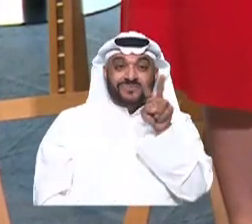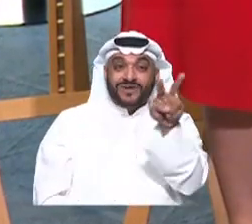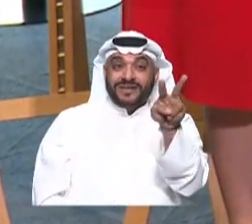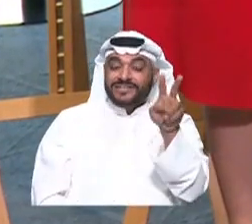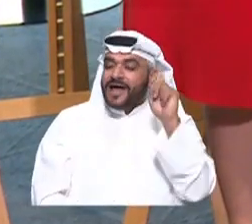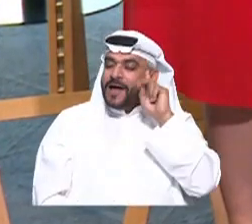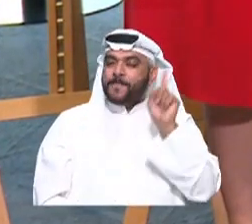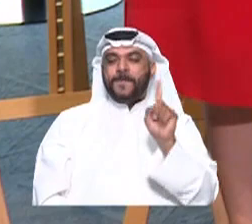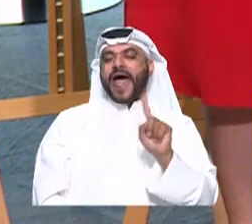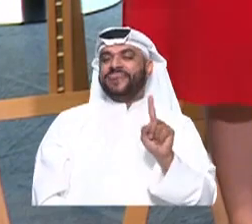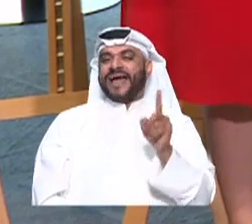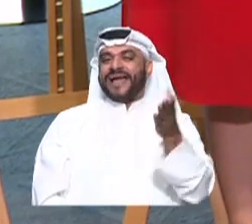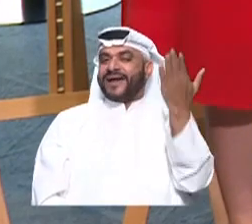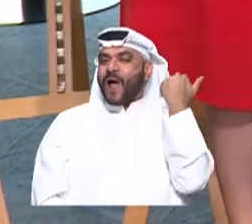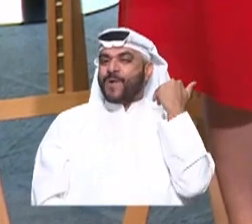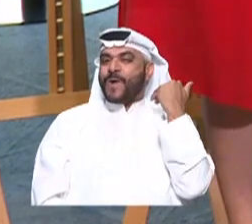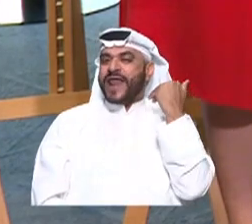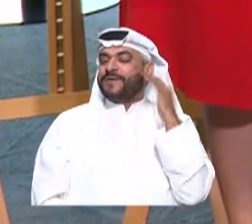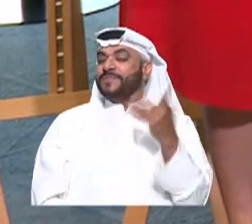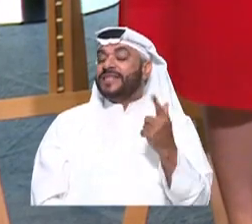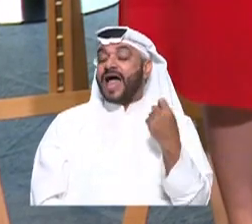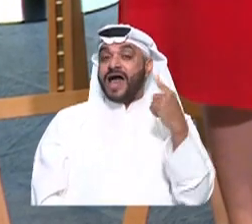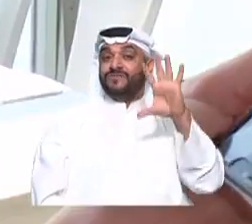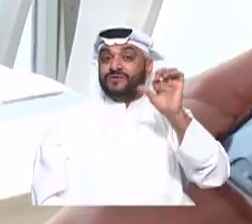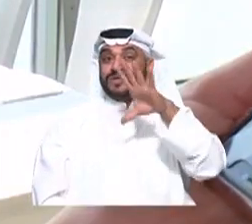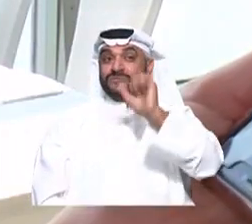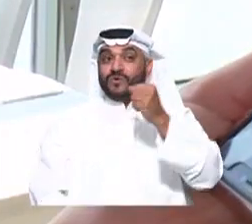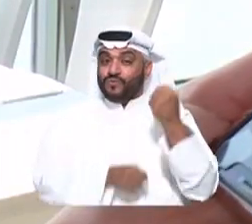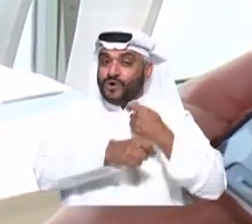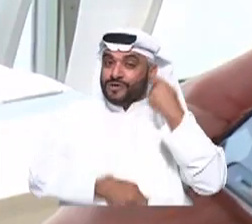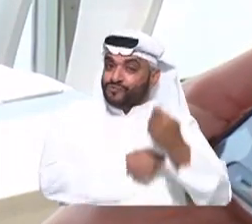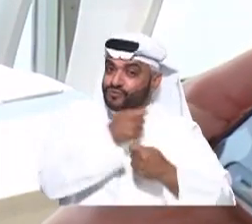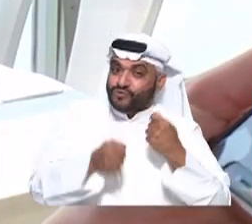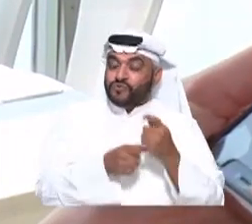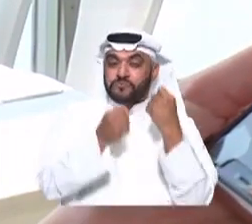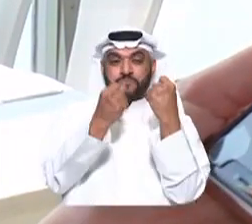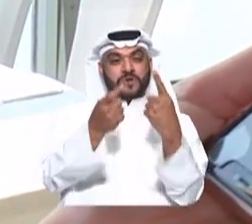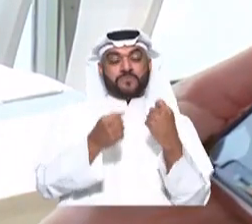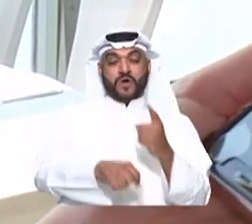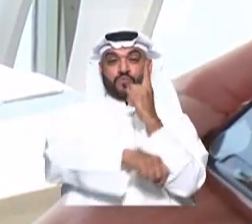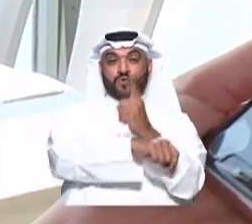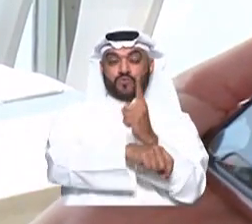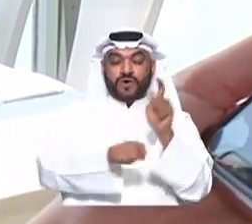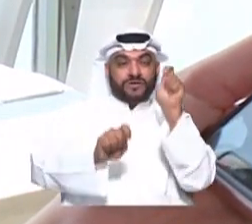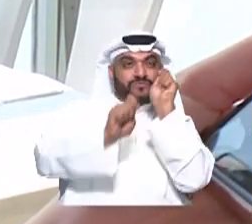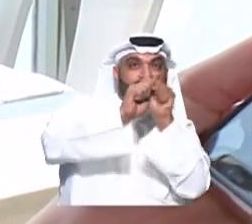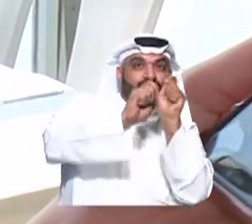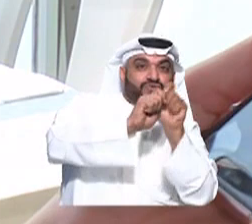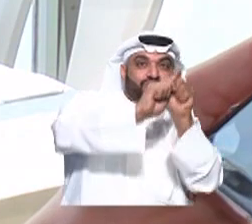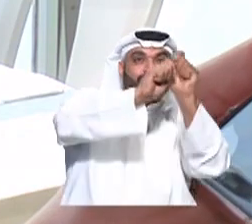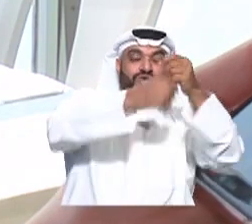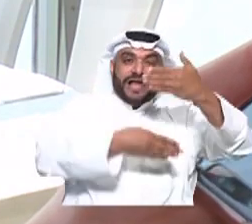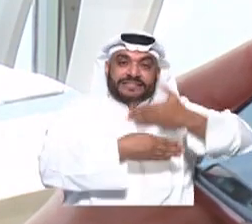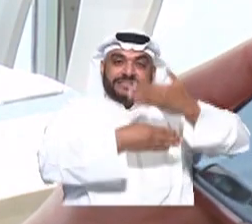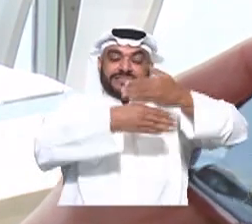من يعني مجهود أساتذتنا في المقررات التصميم المعماري